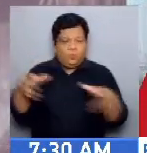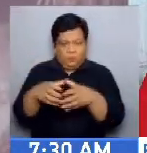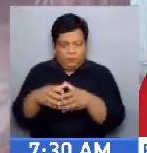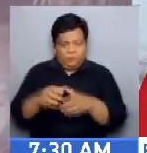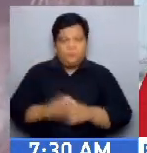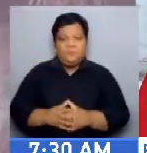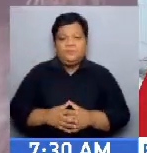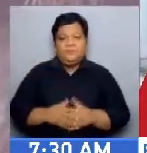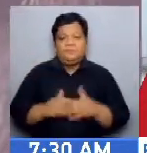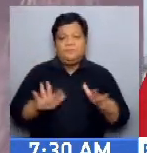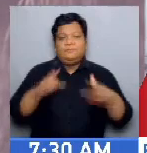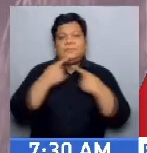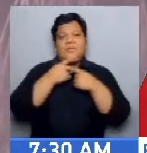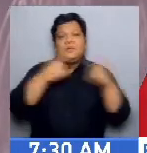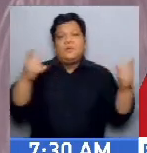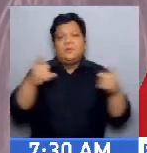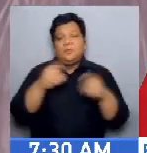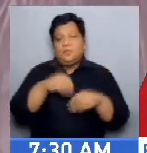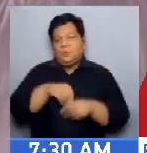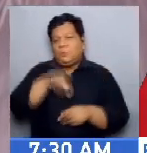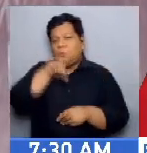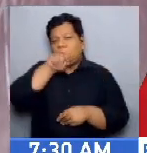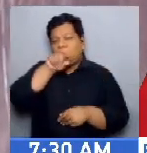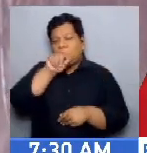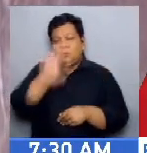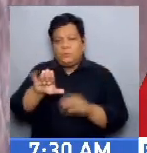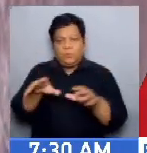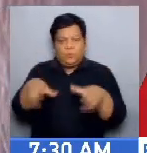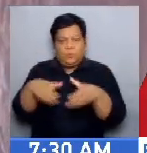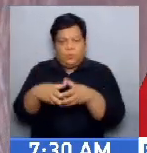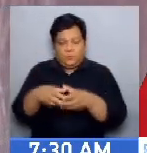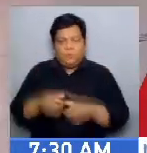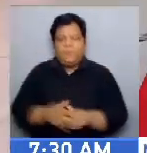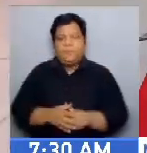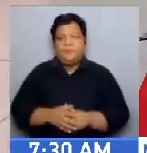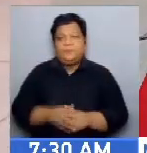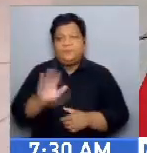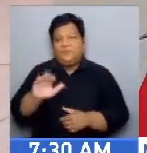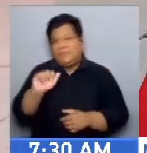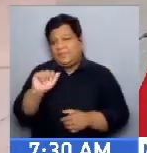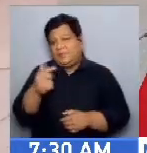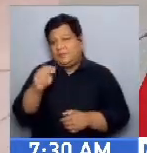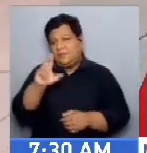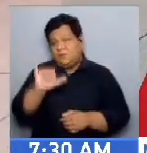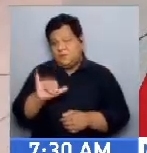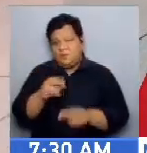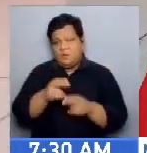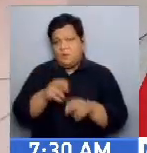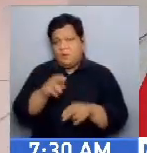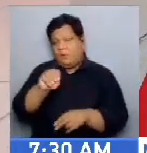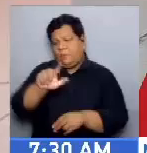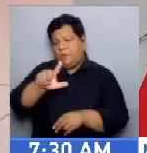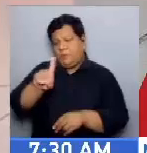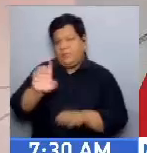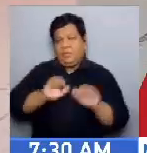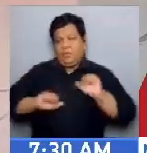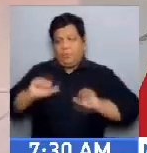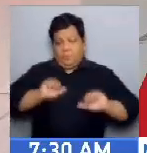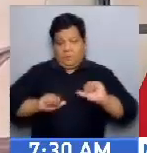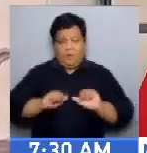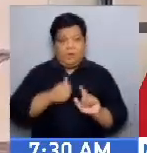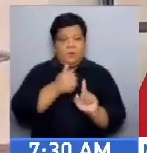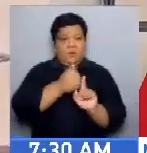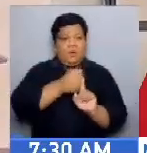Twitter ng kanilang grupo at agency na MLD Entertainment. Si Chantal ay half Pinay at half